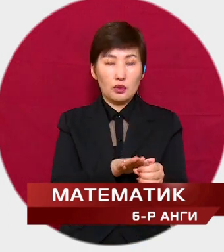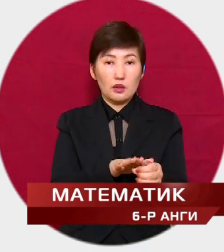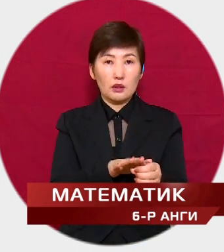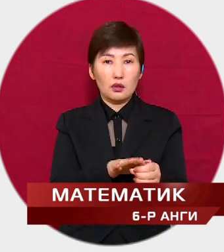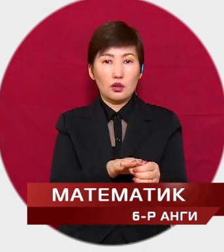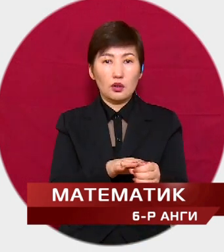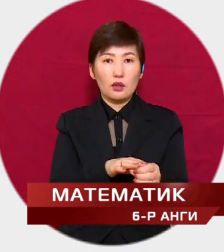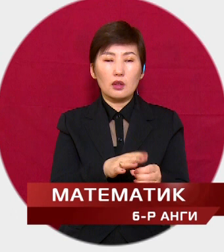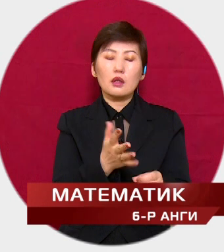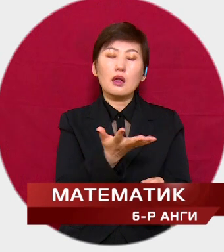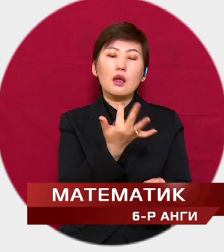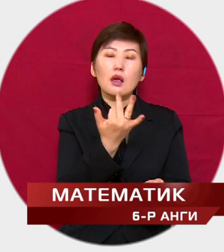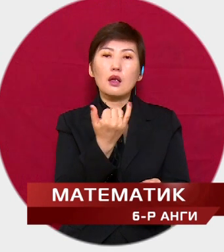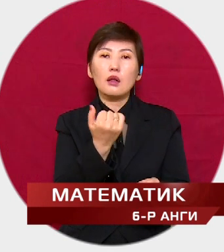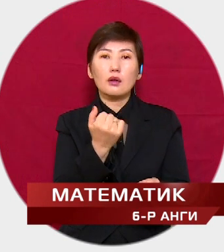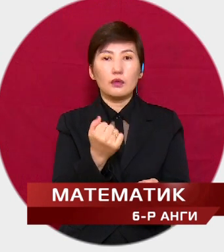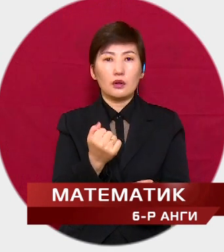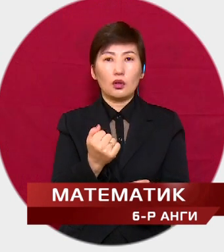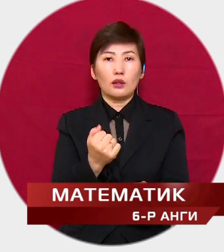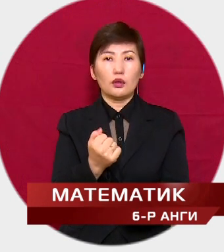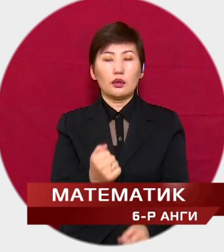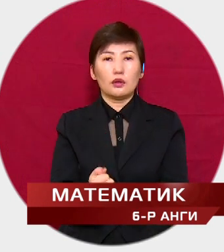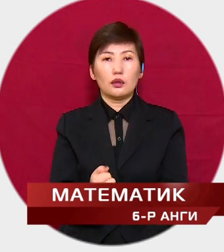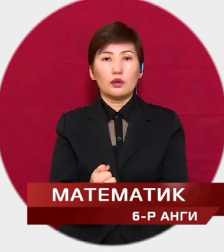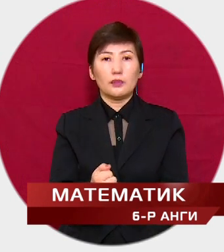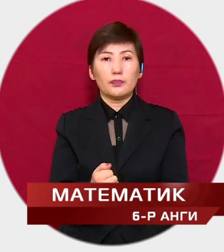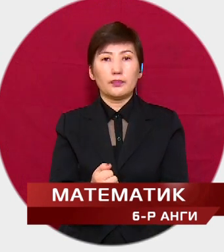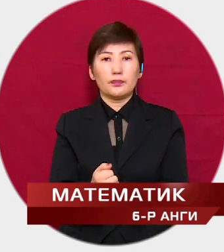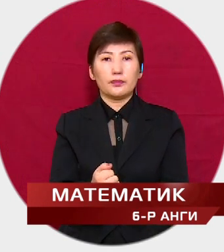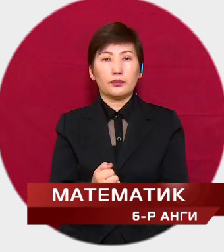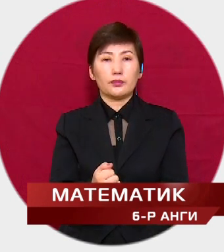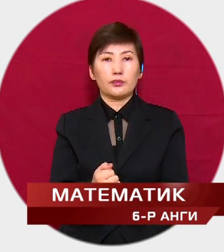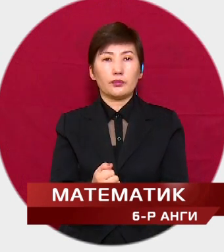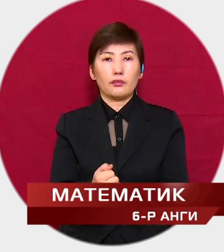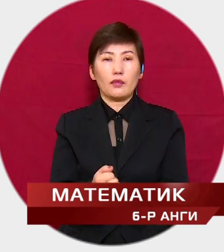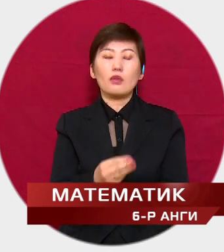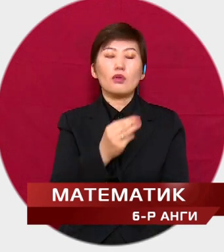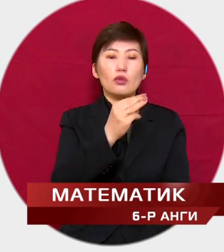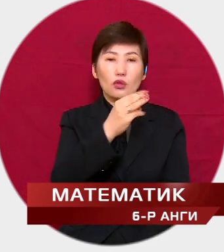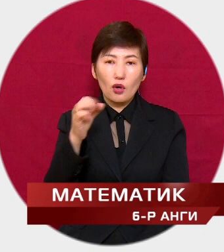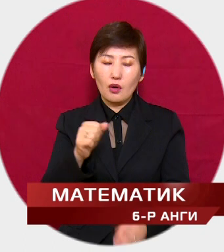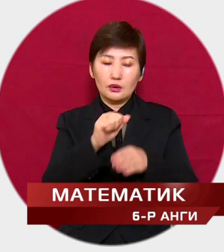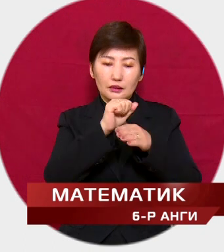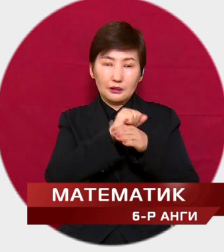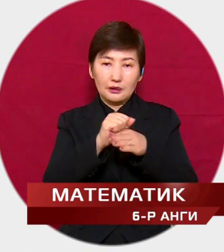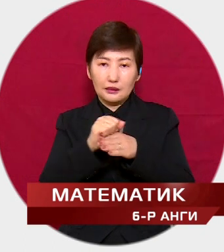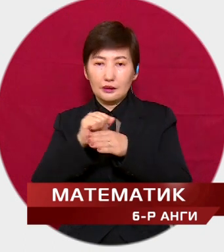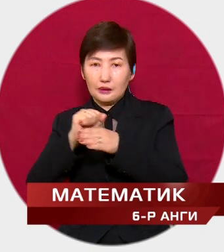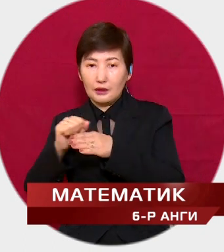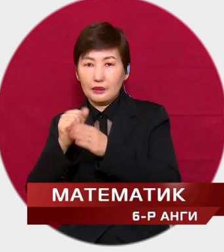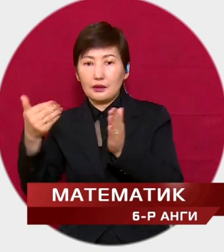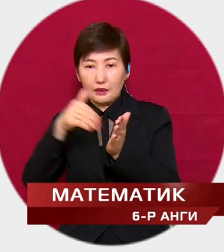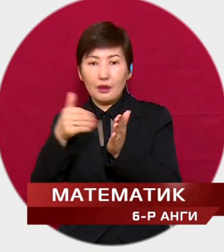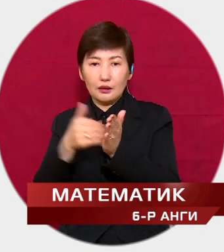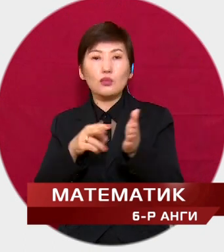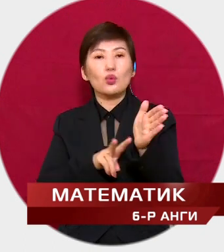нэг одоо тоолж бүртгээд тухайн тэр нүдэр буусан тоонуудаар давтамжийг үүсгэж байгаа гэж ойлгож болж